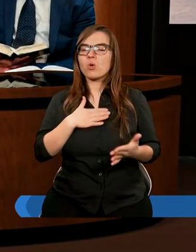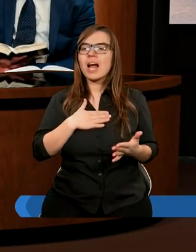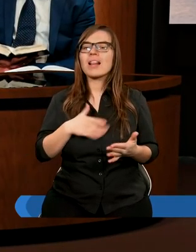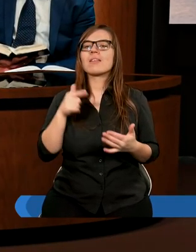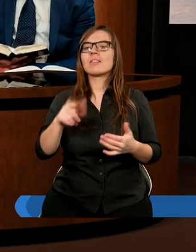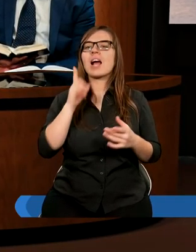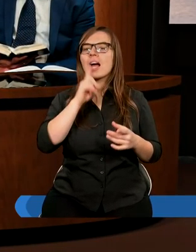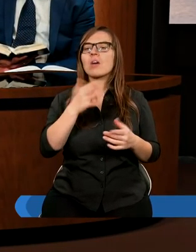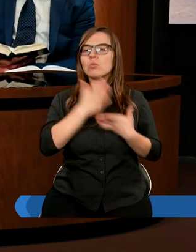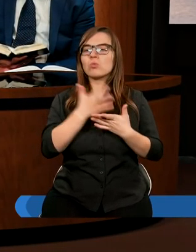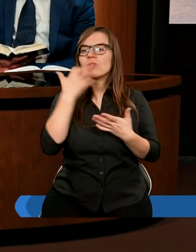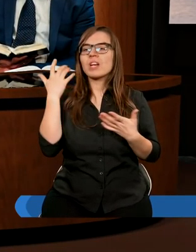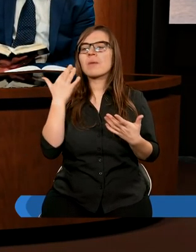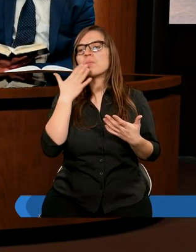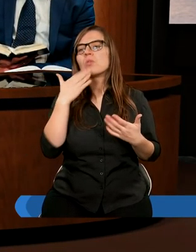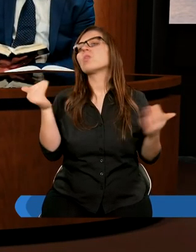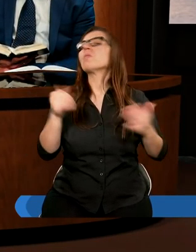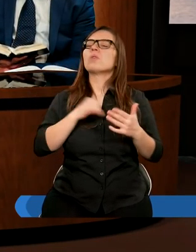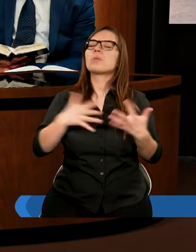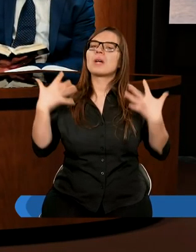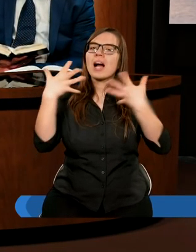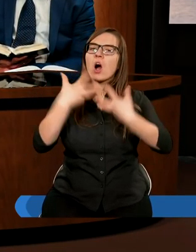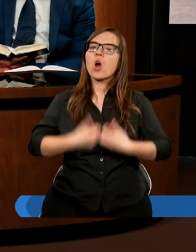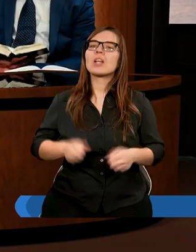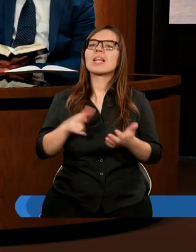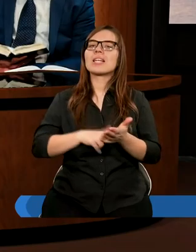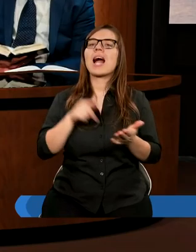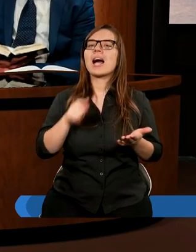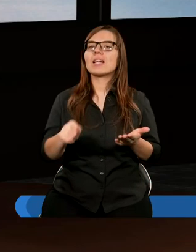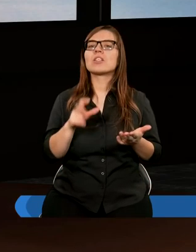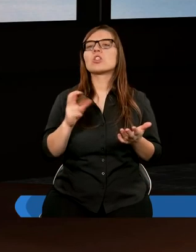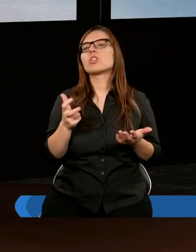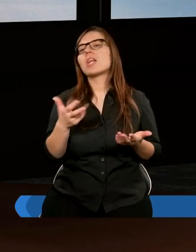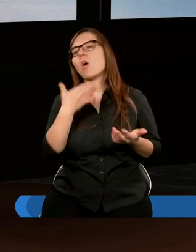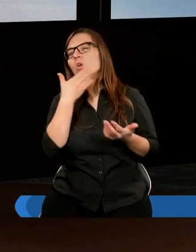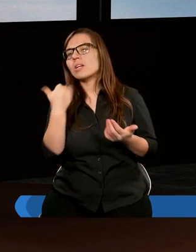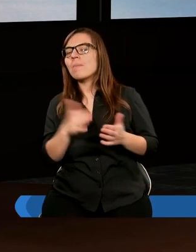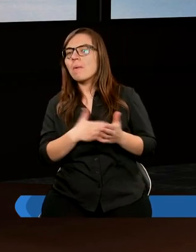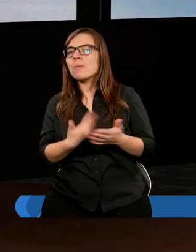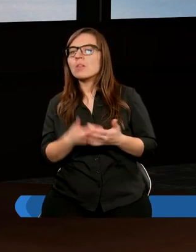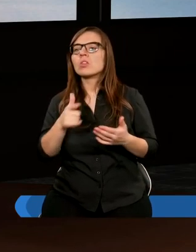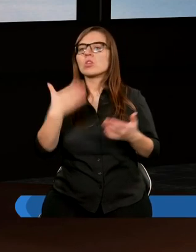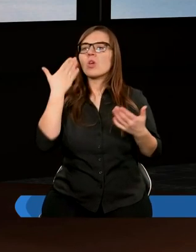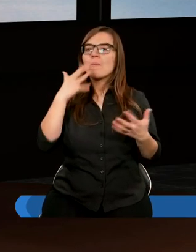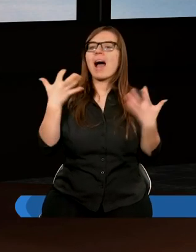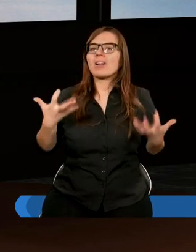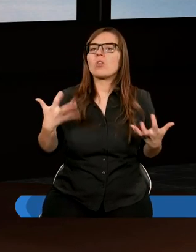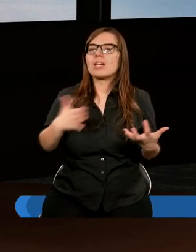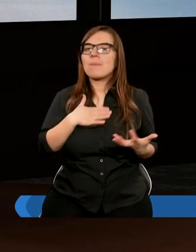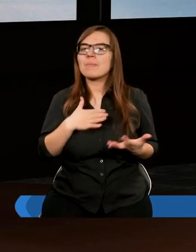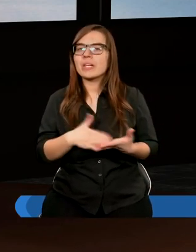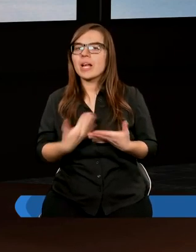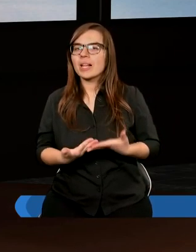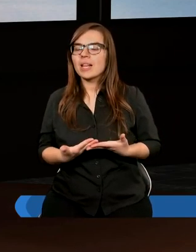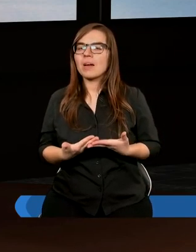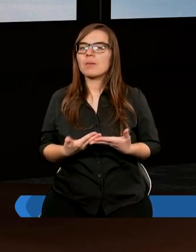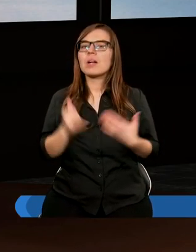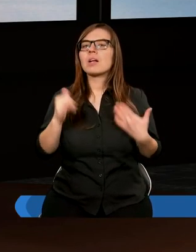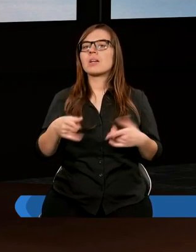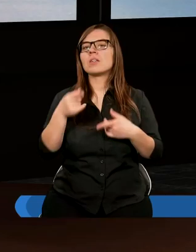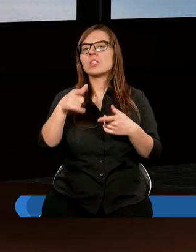I tak jak tutaj mówiliśmy o tym, że możemy się koncentrować na tym, czego nie mamy, co bardzo chcemy mieć i